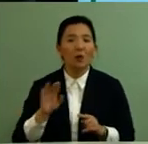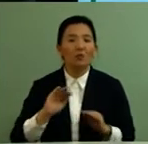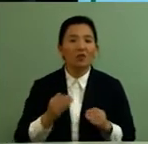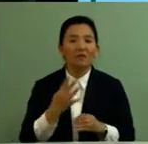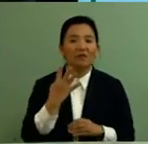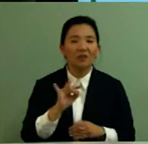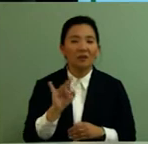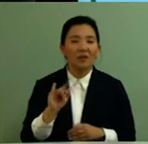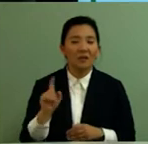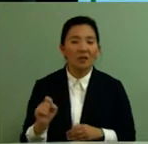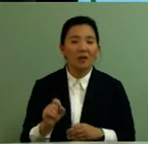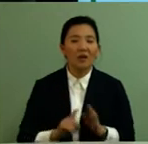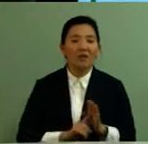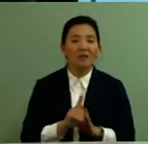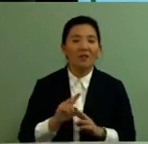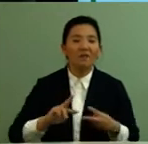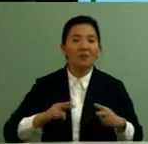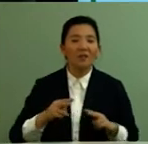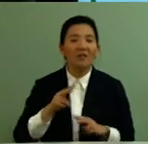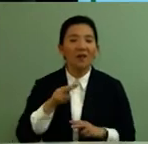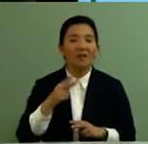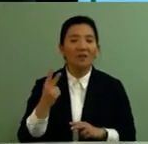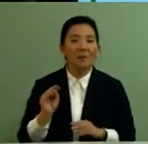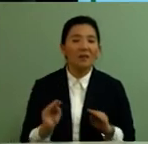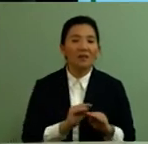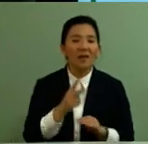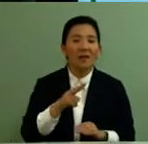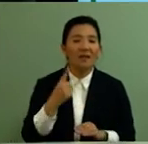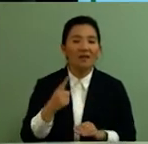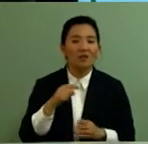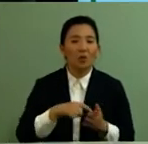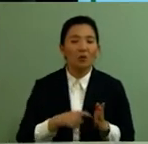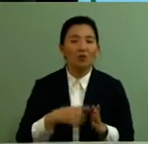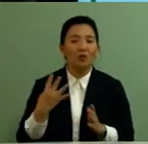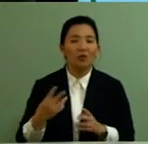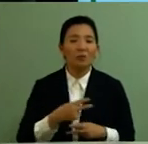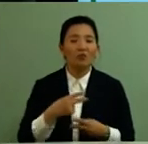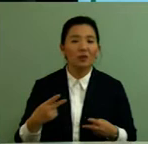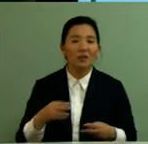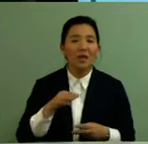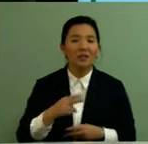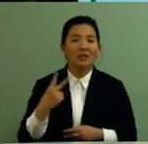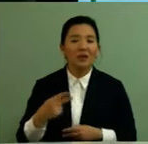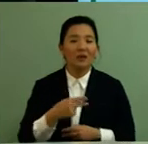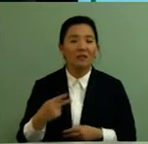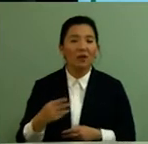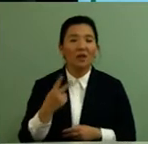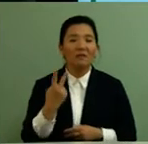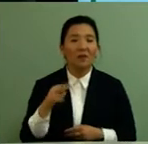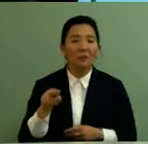в 4 раза. Давайте вместо L2 подставим вот это, L1 деленное на 4. Получается T2 равно